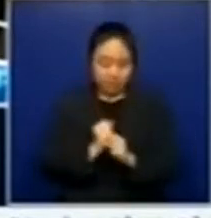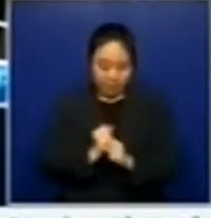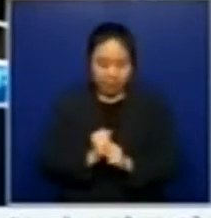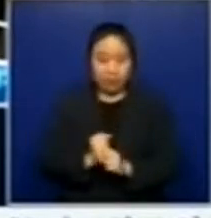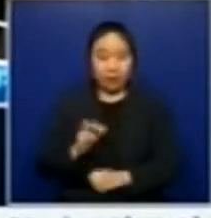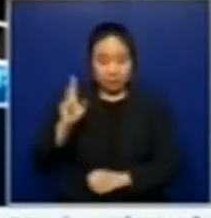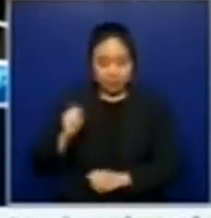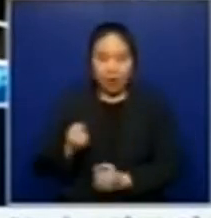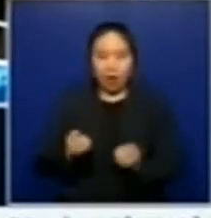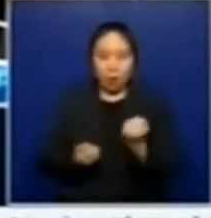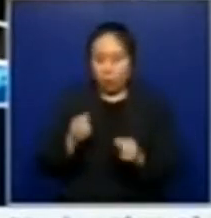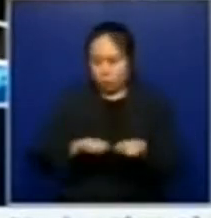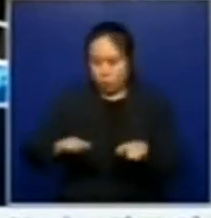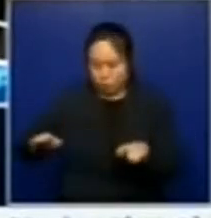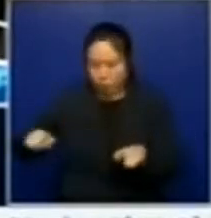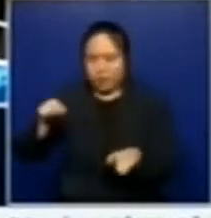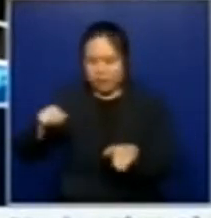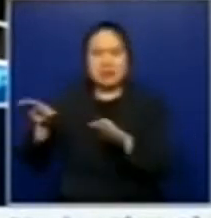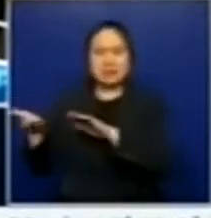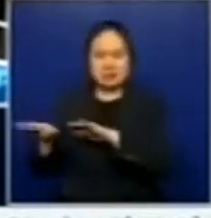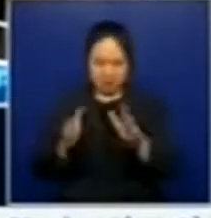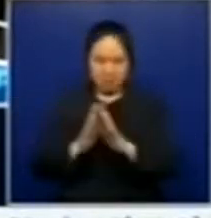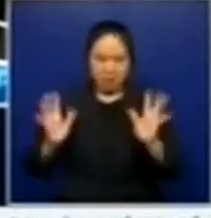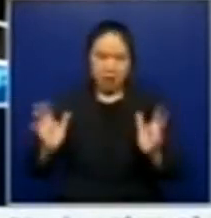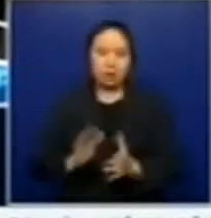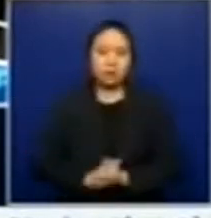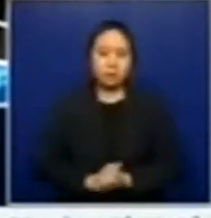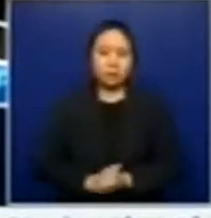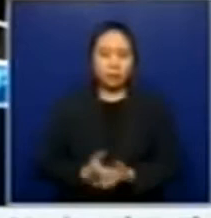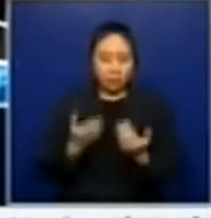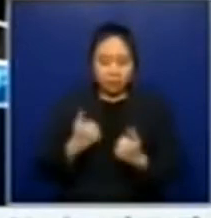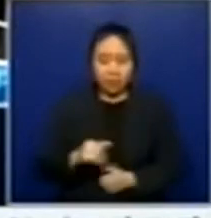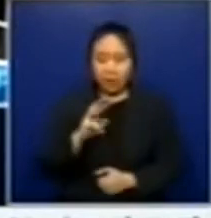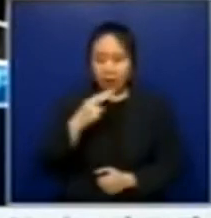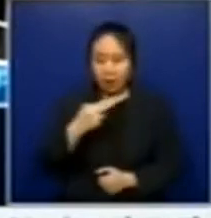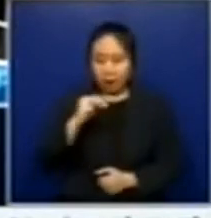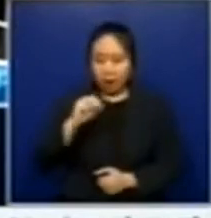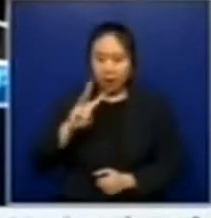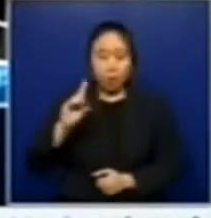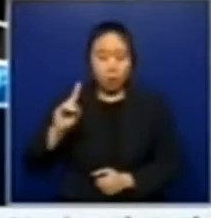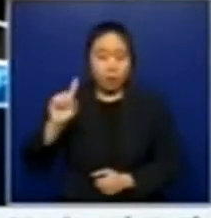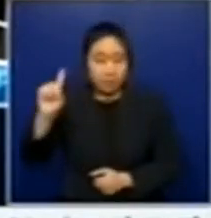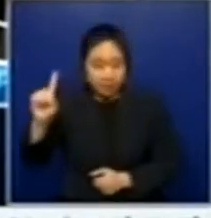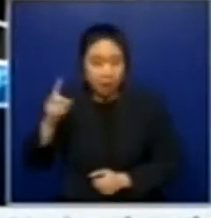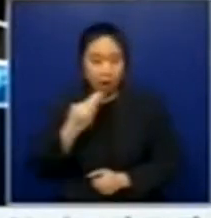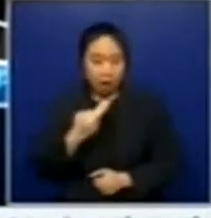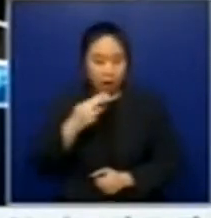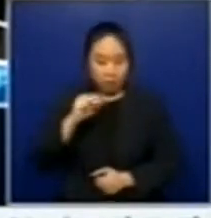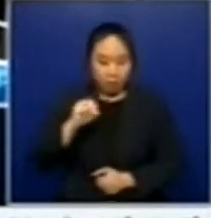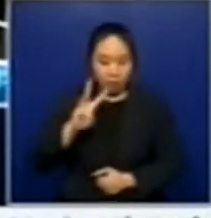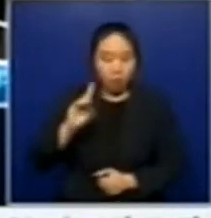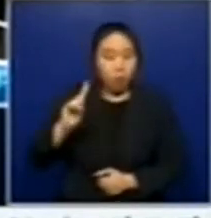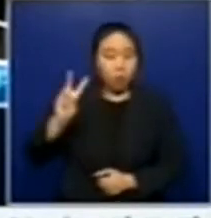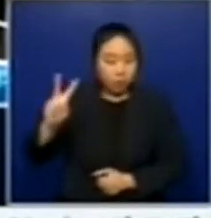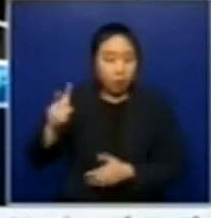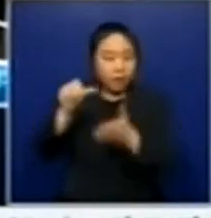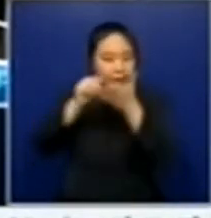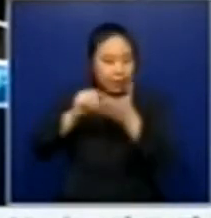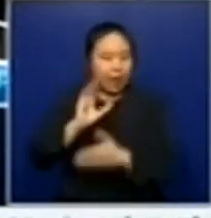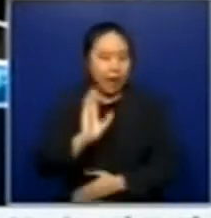ลยครับการที่ไปห้ามไม่ให้มีการแก้หมวด1หมวด2ท่านครับผมขออีก2นาทีครับอันนี้ผมไม่เข้าใจครับคืออะ